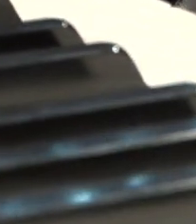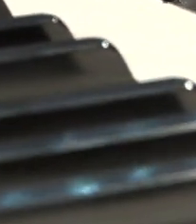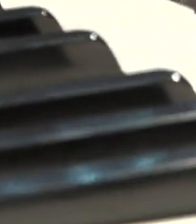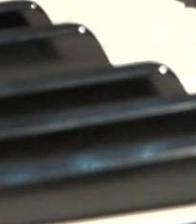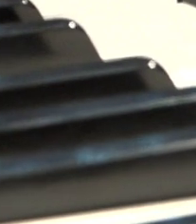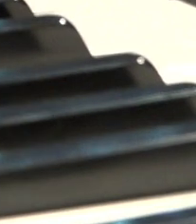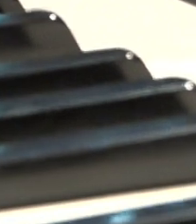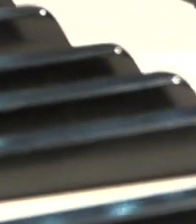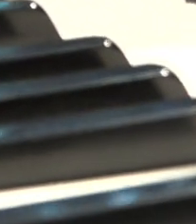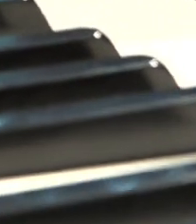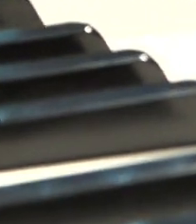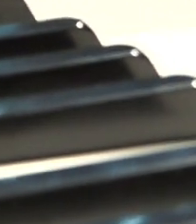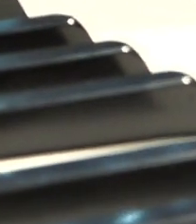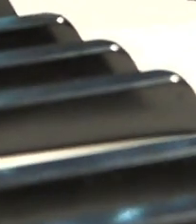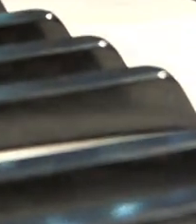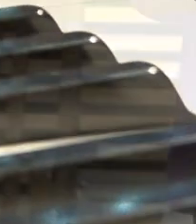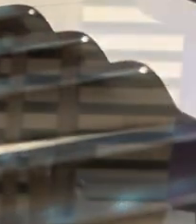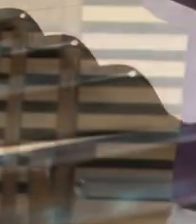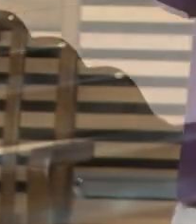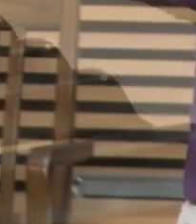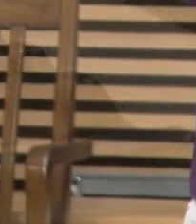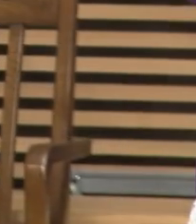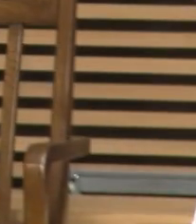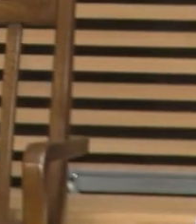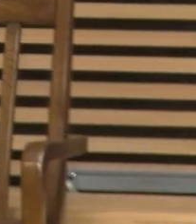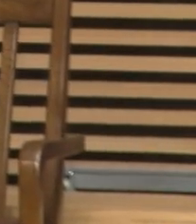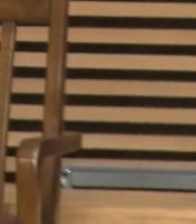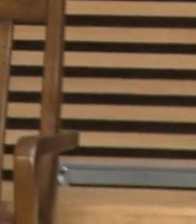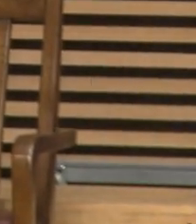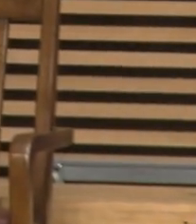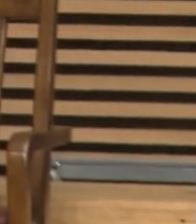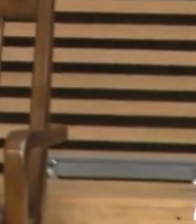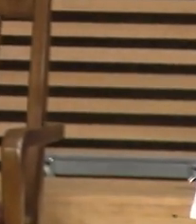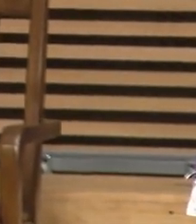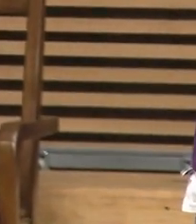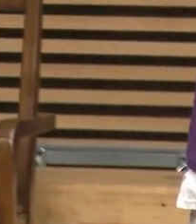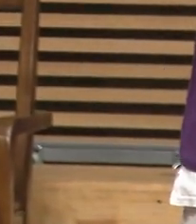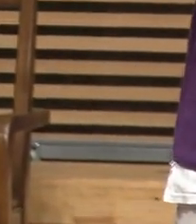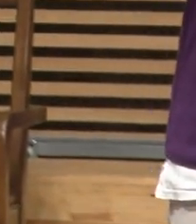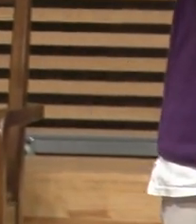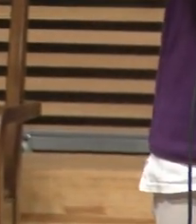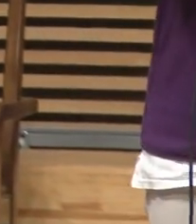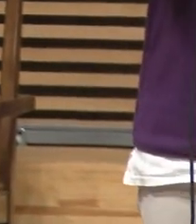lee 으 으 우 버리자